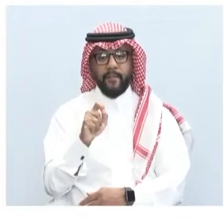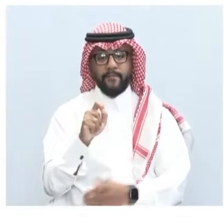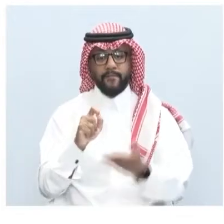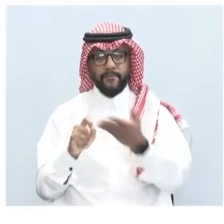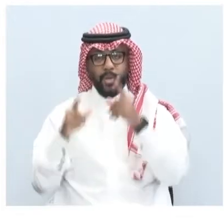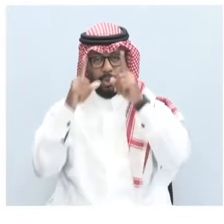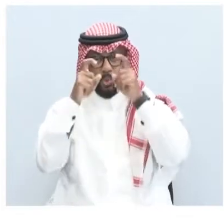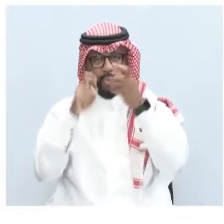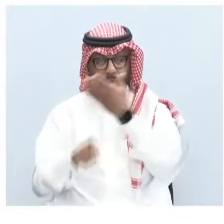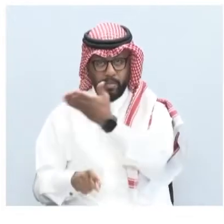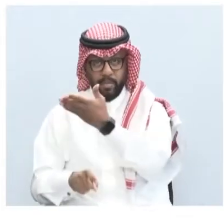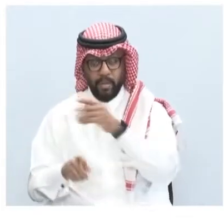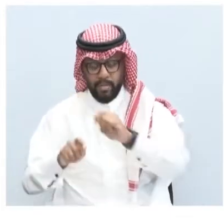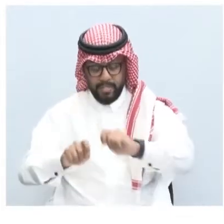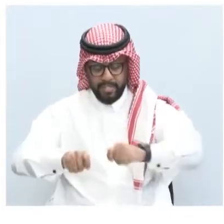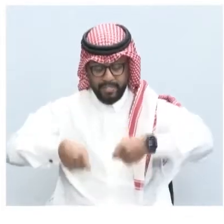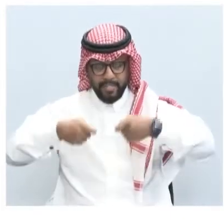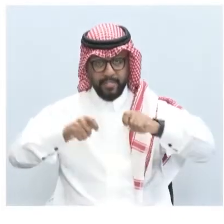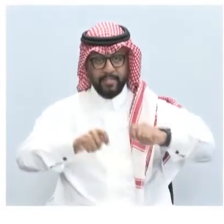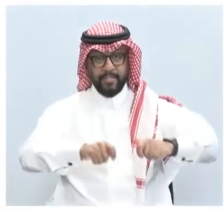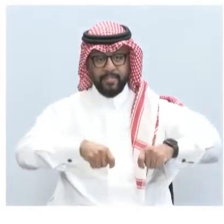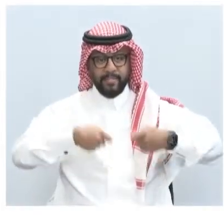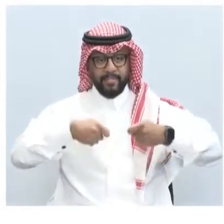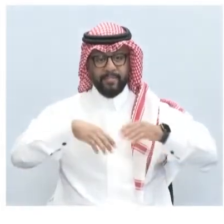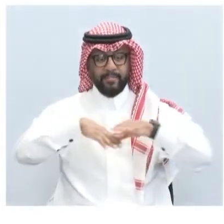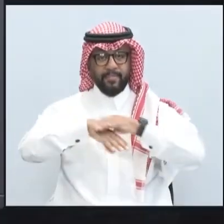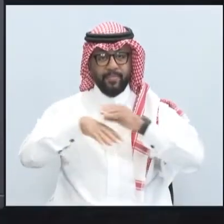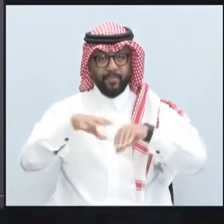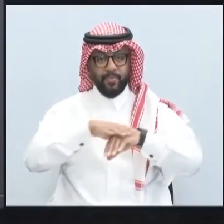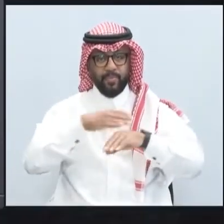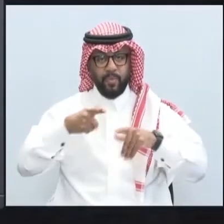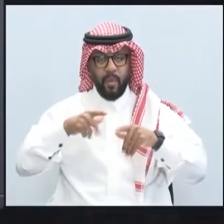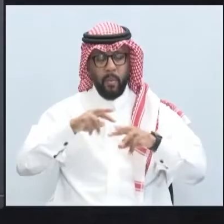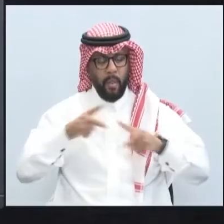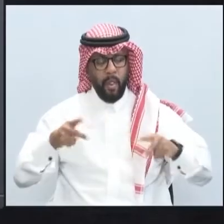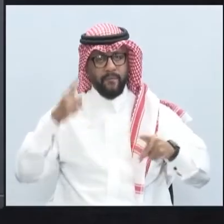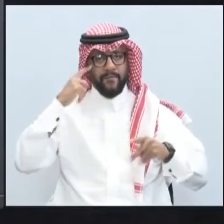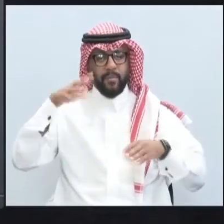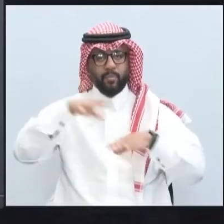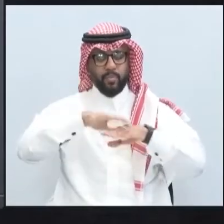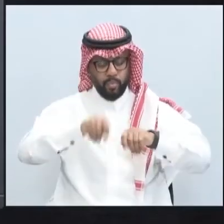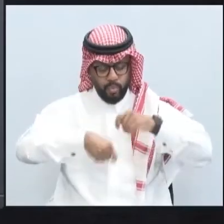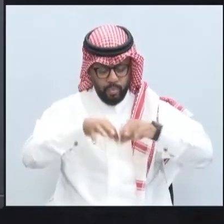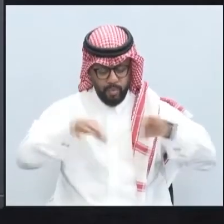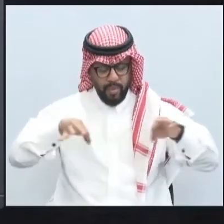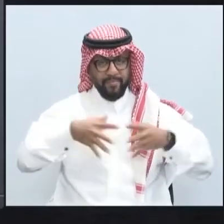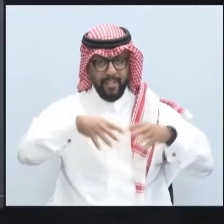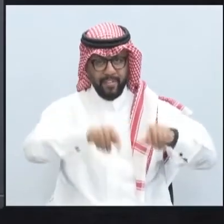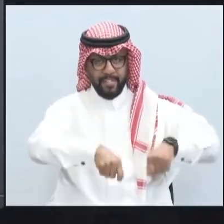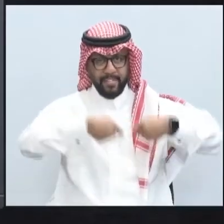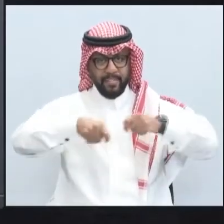هذه الصوره ما ينبس على الرجل من الجلد ونحوه من الجلد ماذا